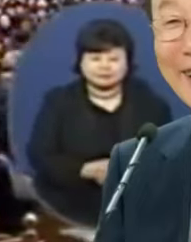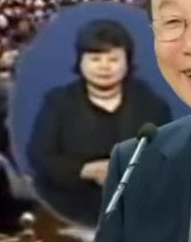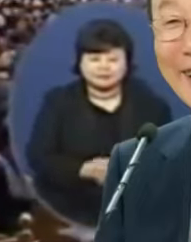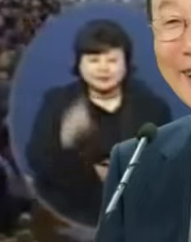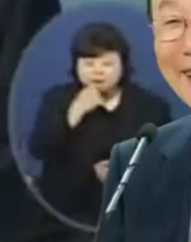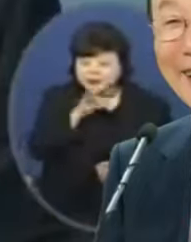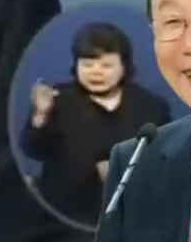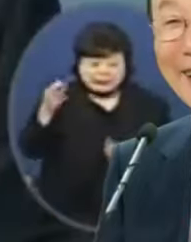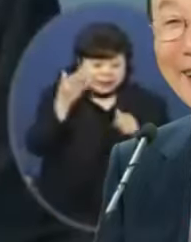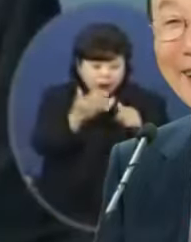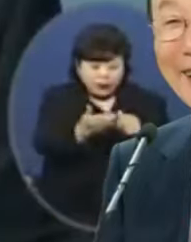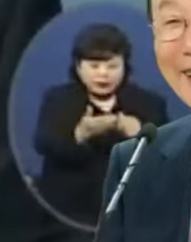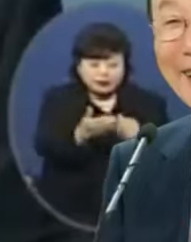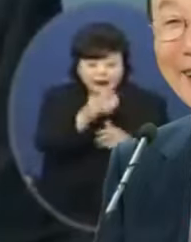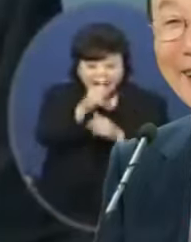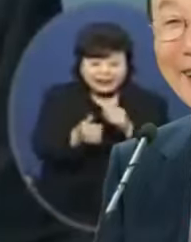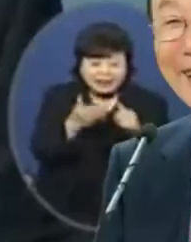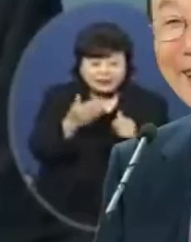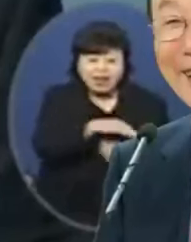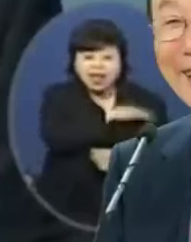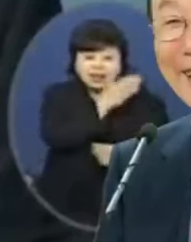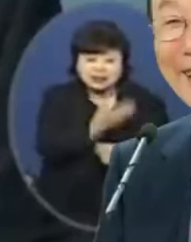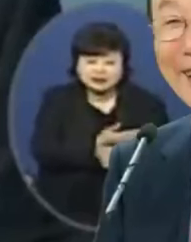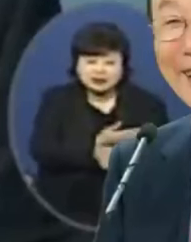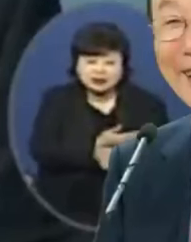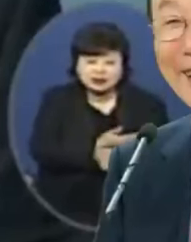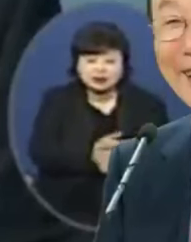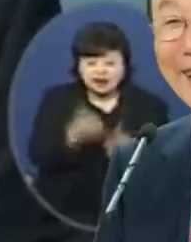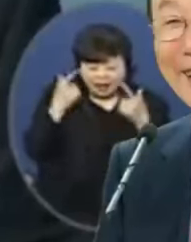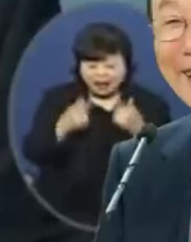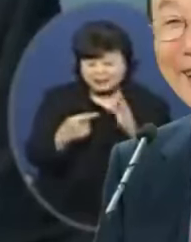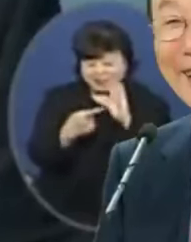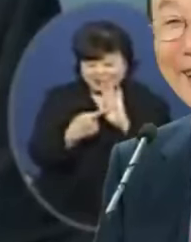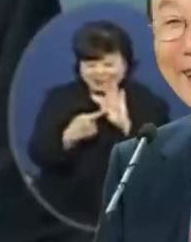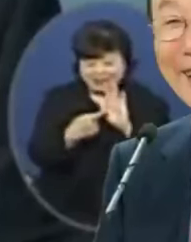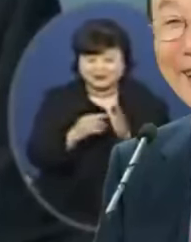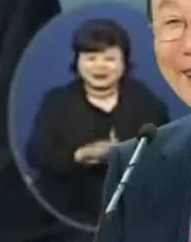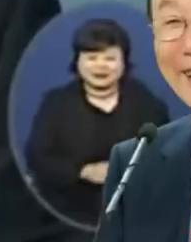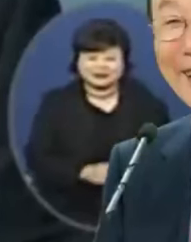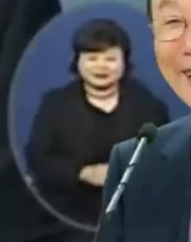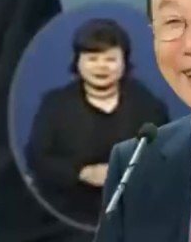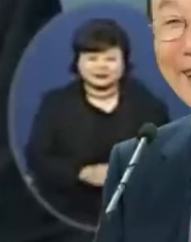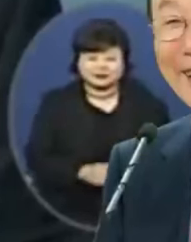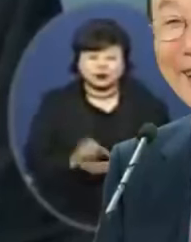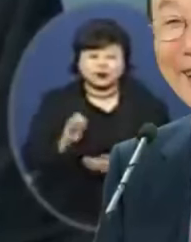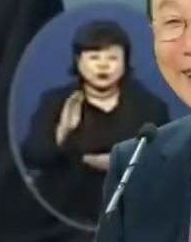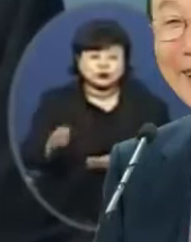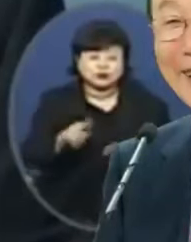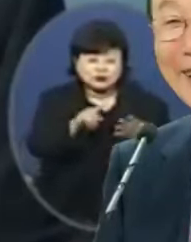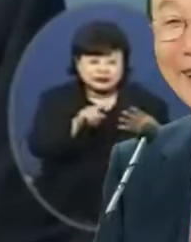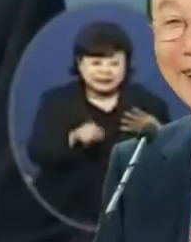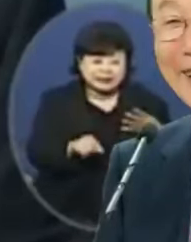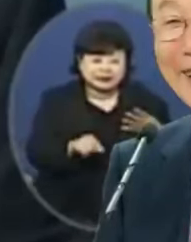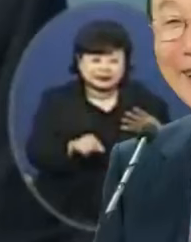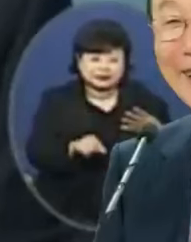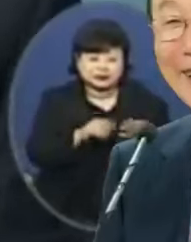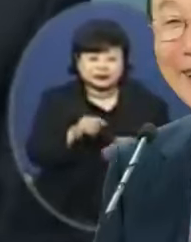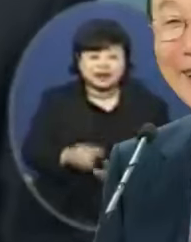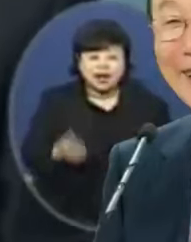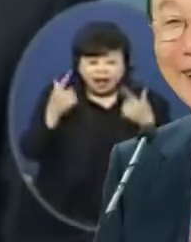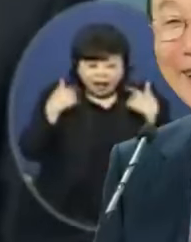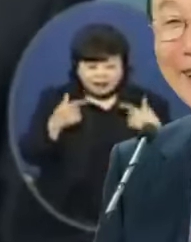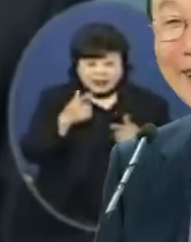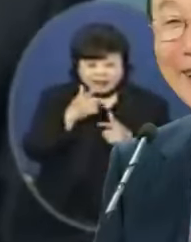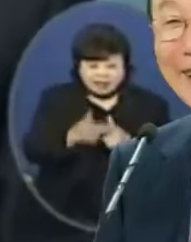입으로 시인하면 그 하나님의 능력이 우리에게 항상 나타나는 것입니다. 고린도 후서 4장에 보면 우리가